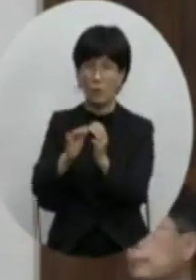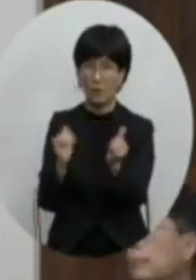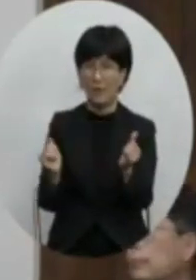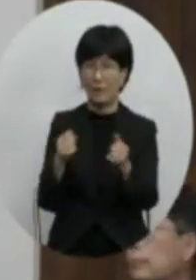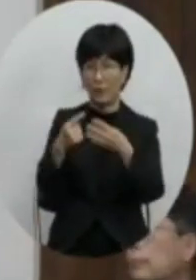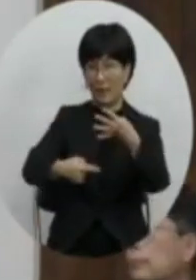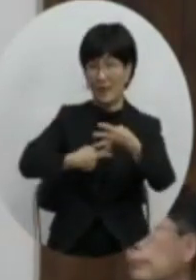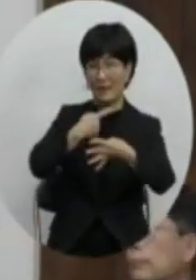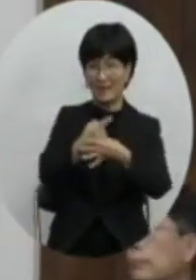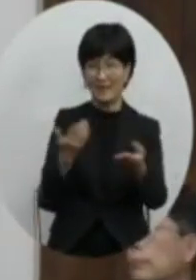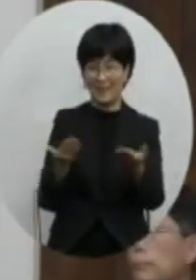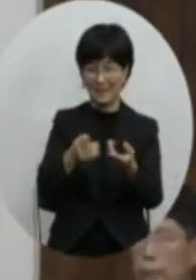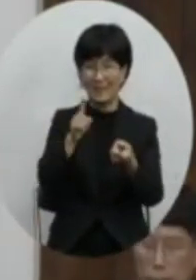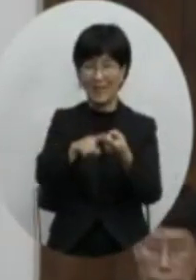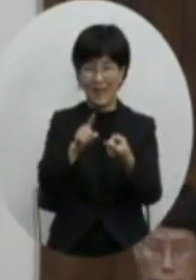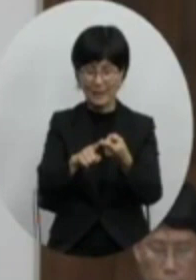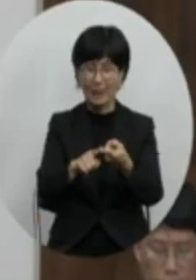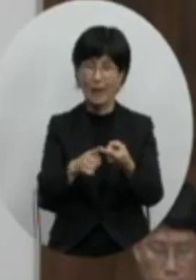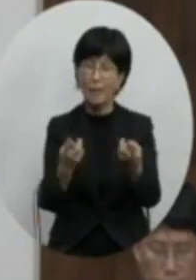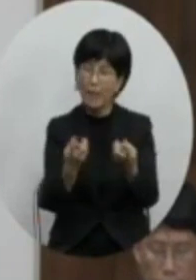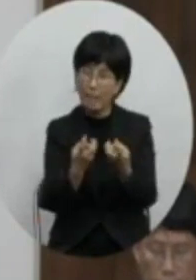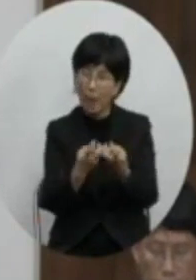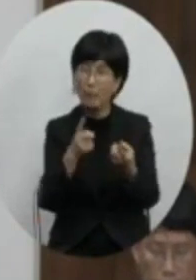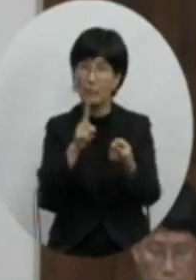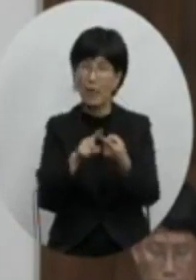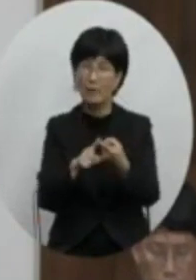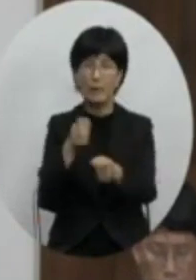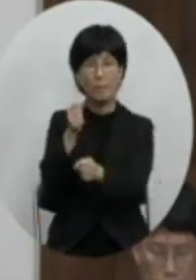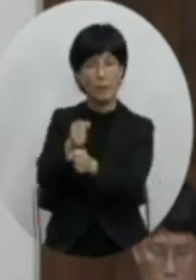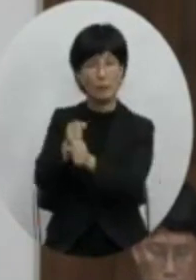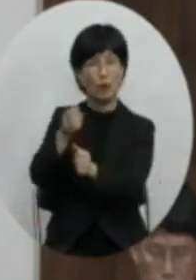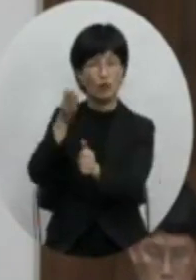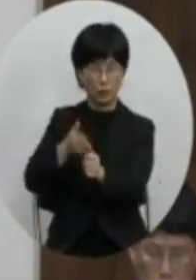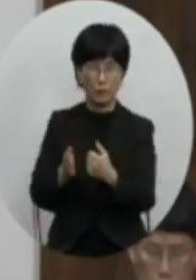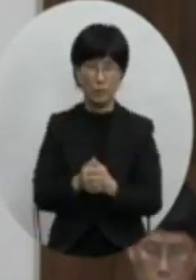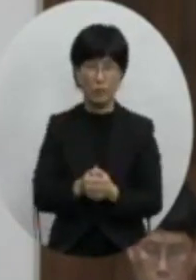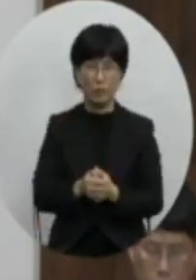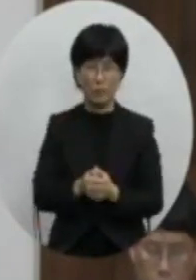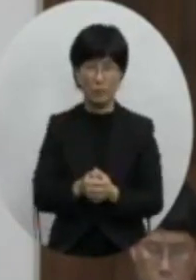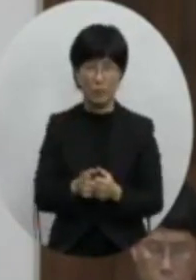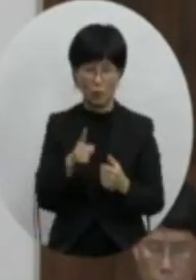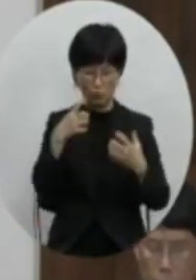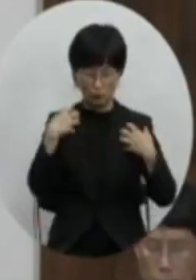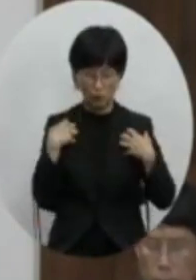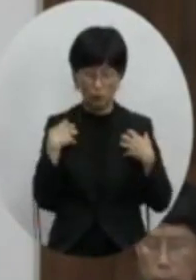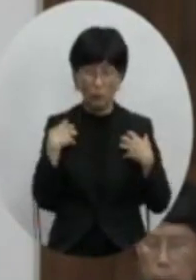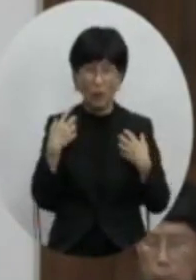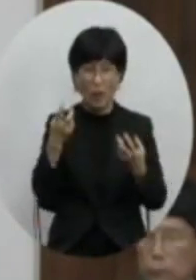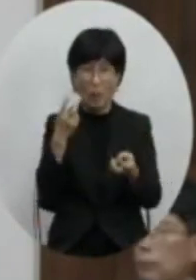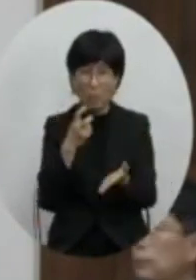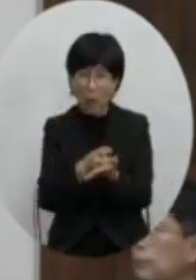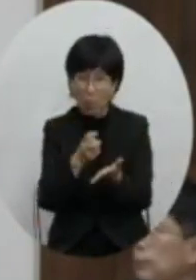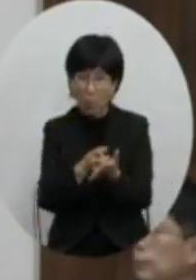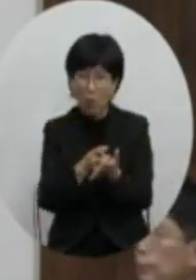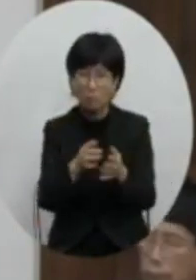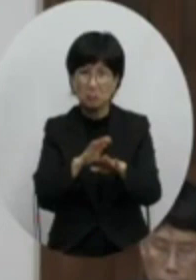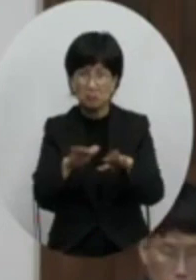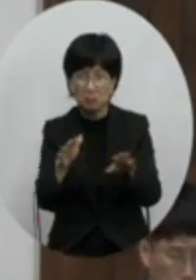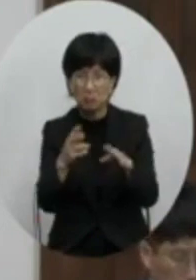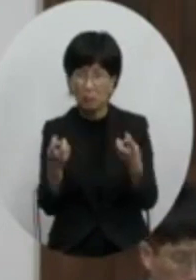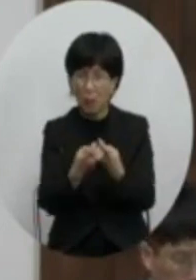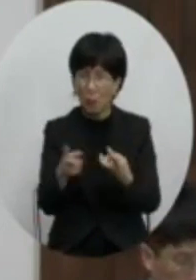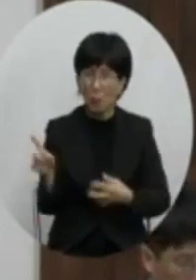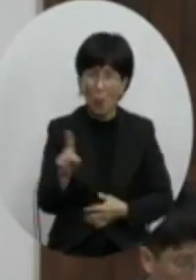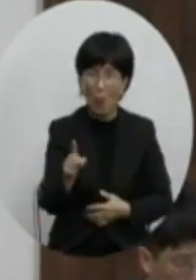수급 계획 대책을 마련해 주시기 바랍니다. 정부에서 대책도 실속도 없는 기간